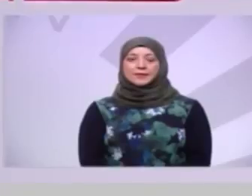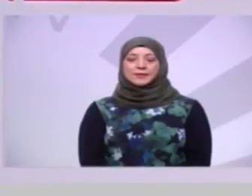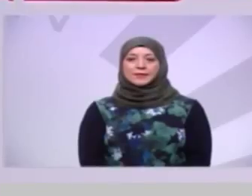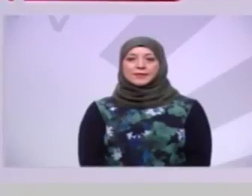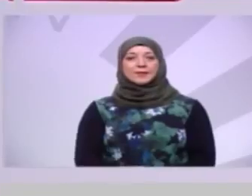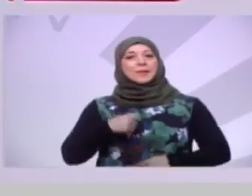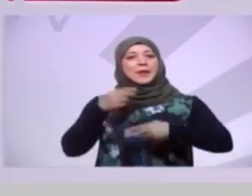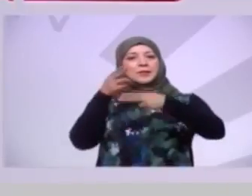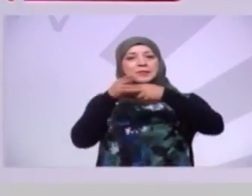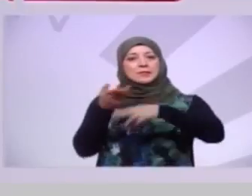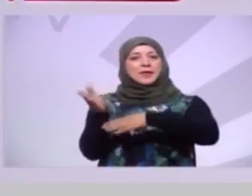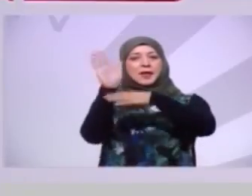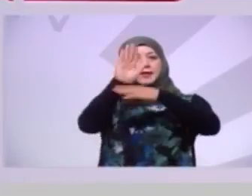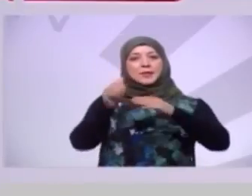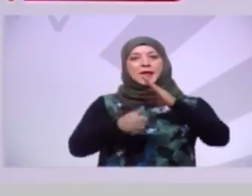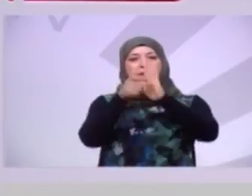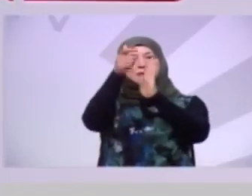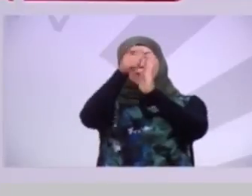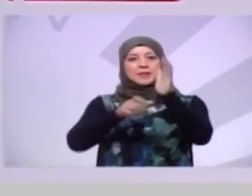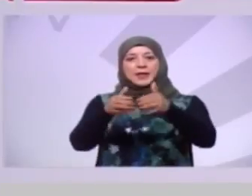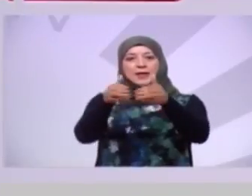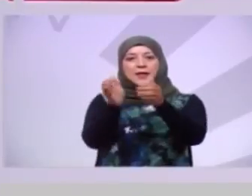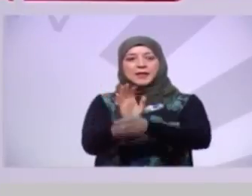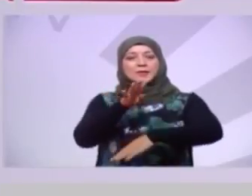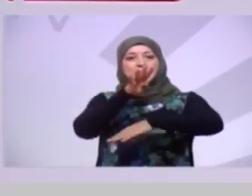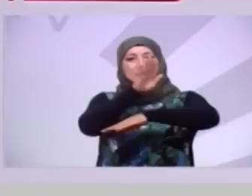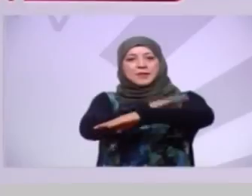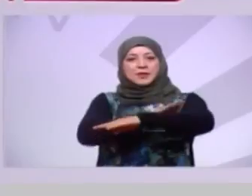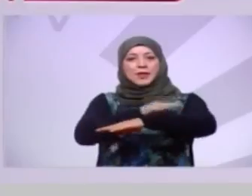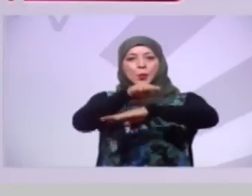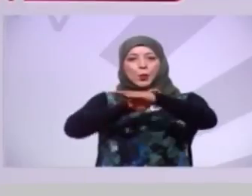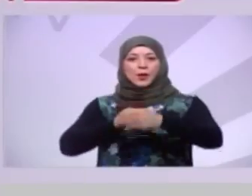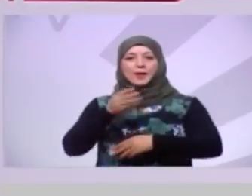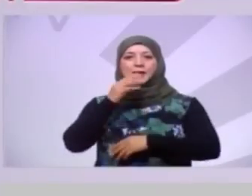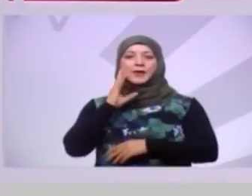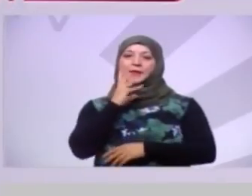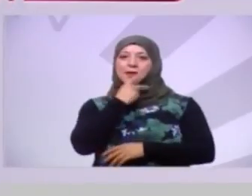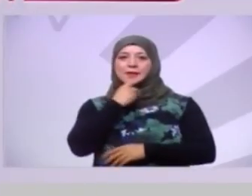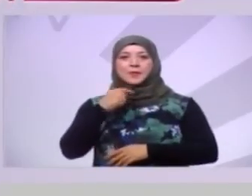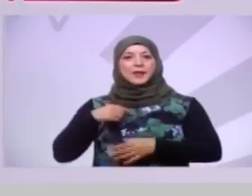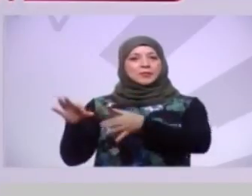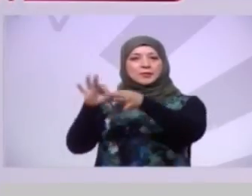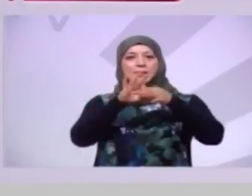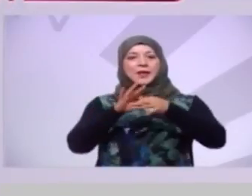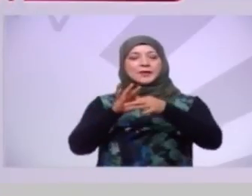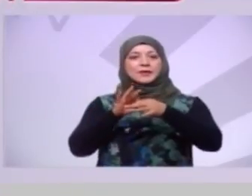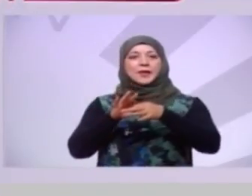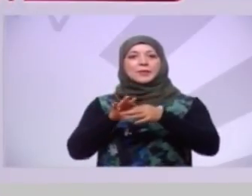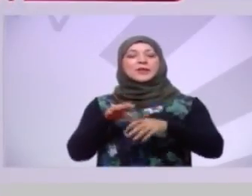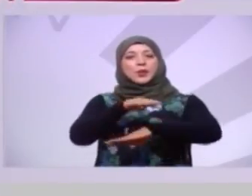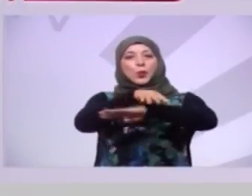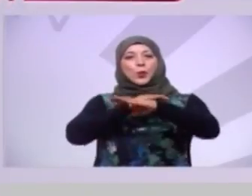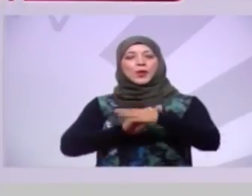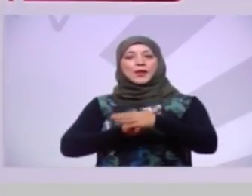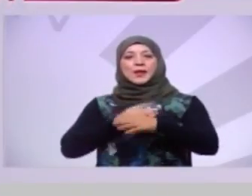معالي رئيس قائمه الحزب الاشتراكي اللي انت ميل هذه الربوع